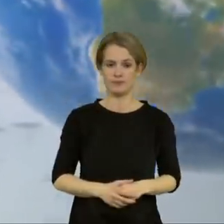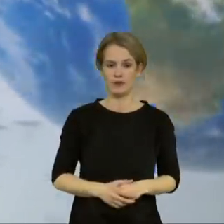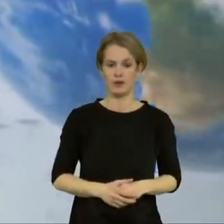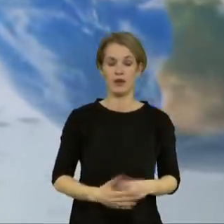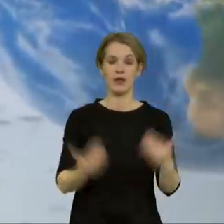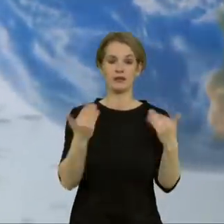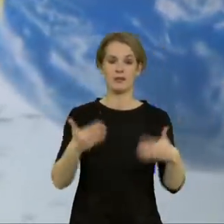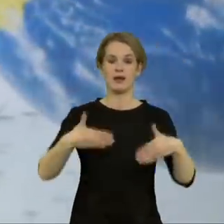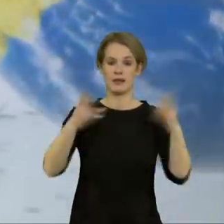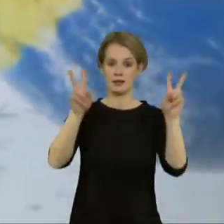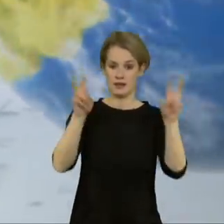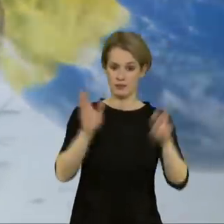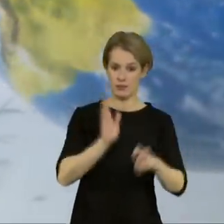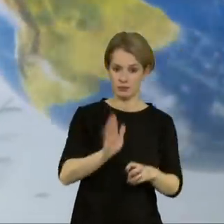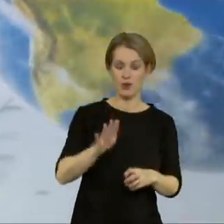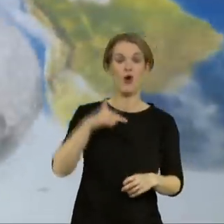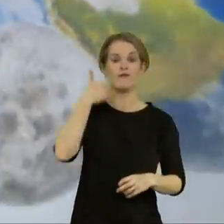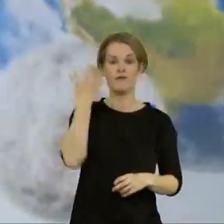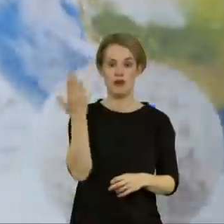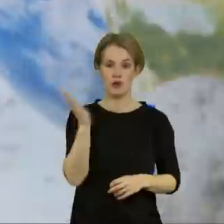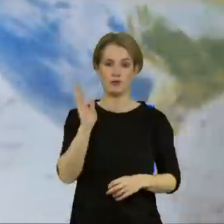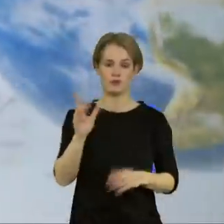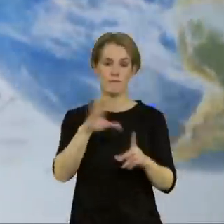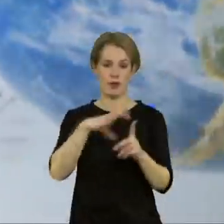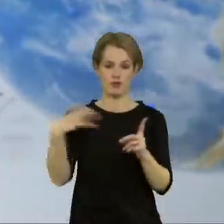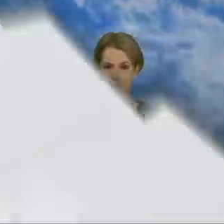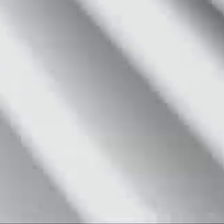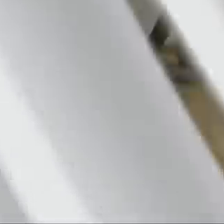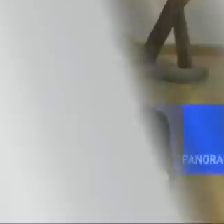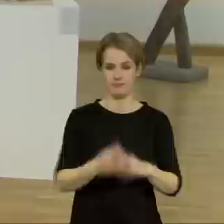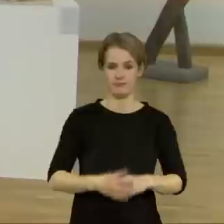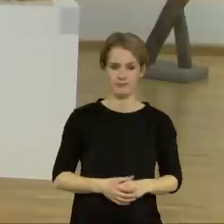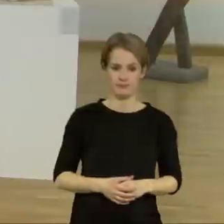Dabar dienos tema, o po jos vėl grįšime į panoramą.